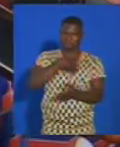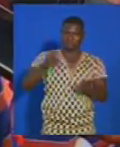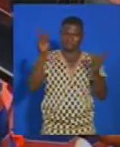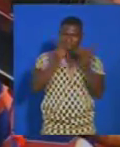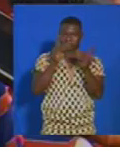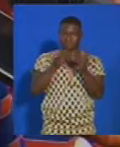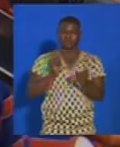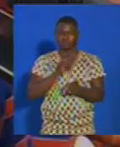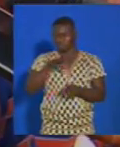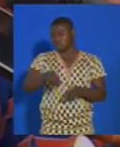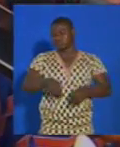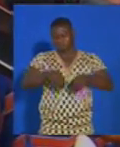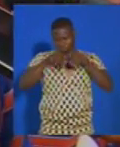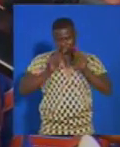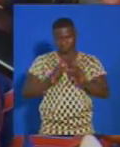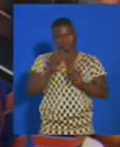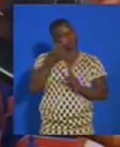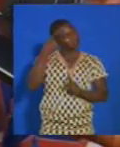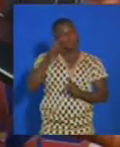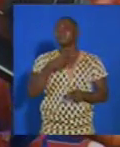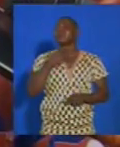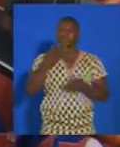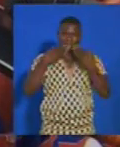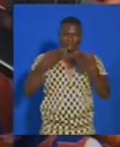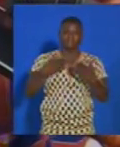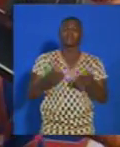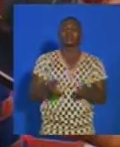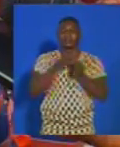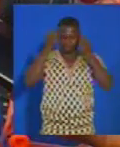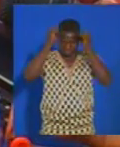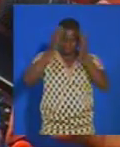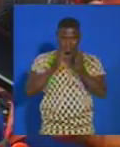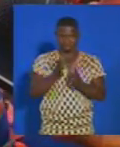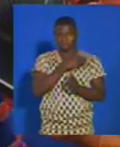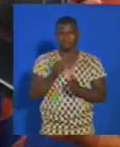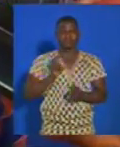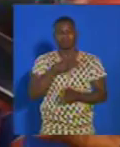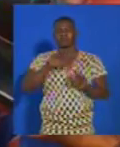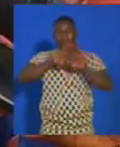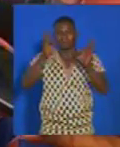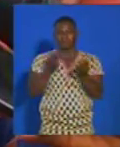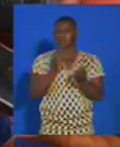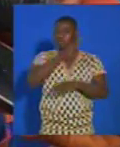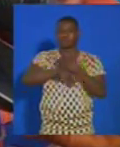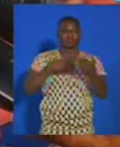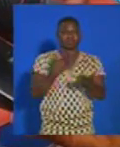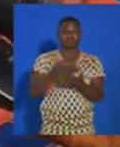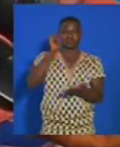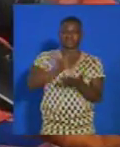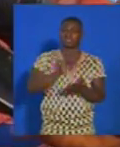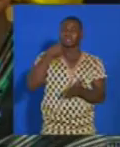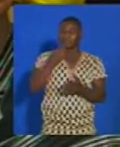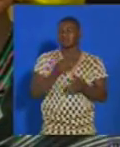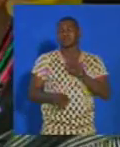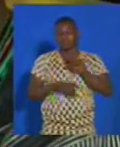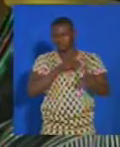cette occasion pour remercier nos encadreurs, nos familles, nos amis, tous ceux qui ont effectué le déplacement